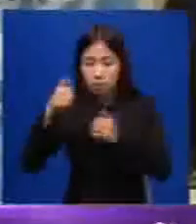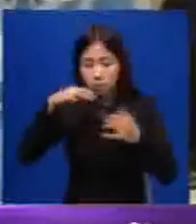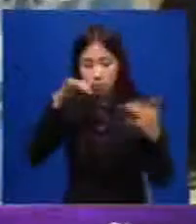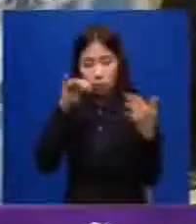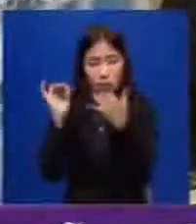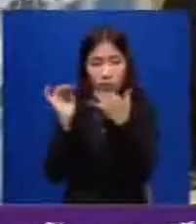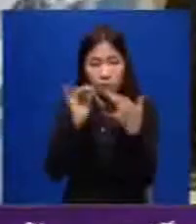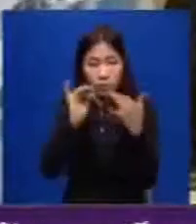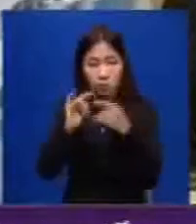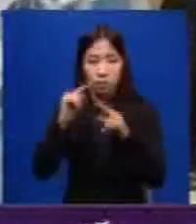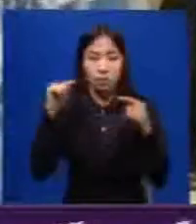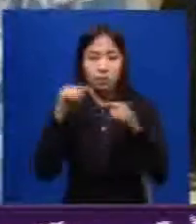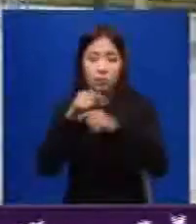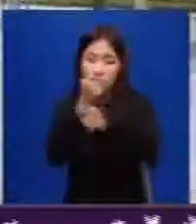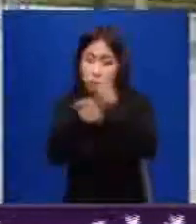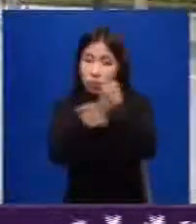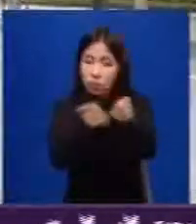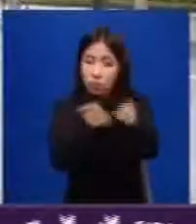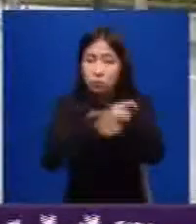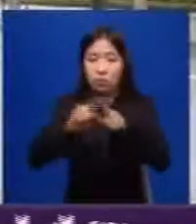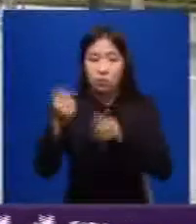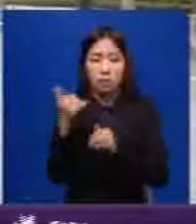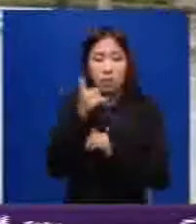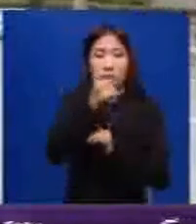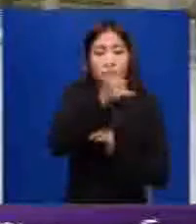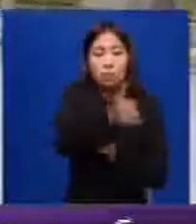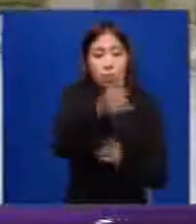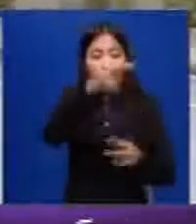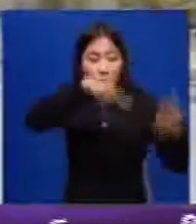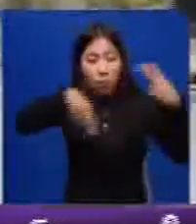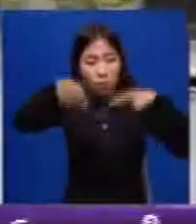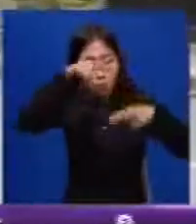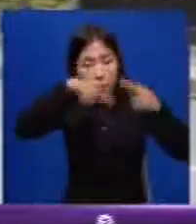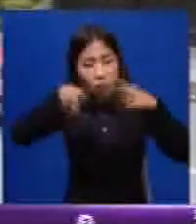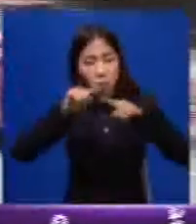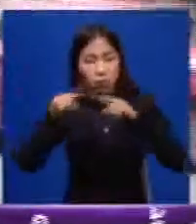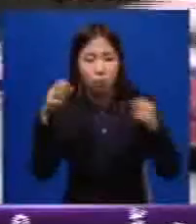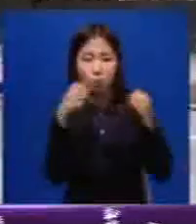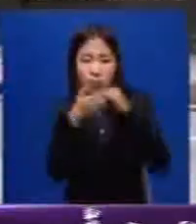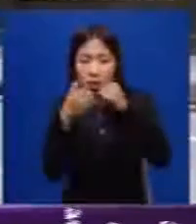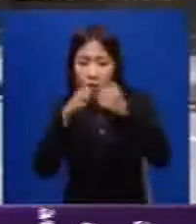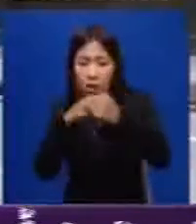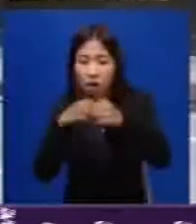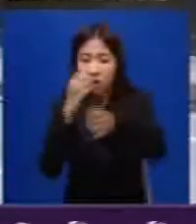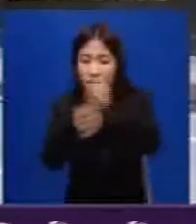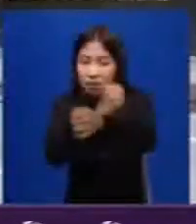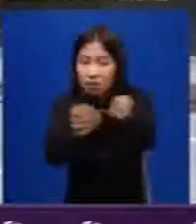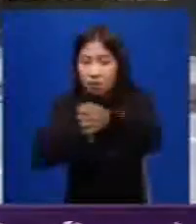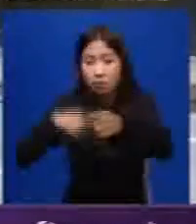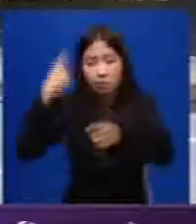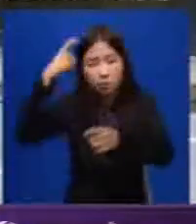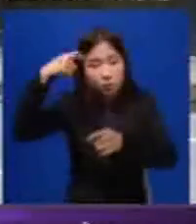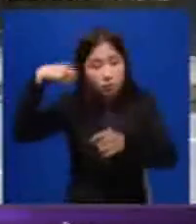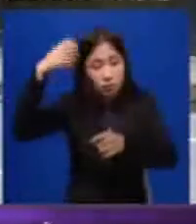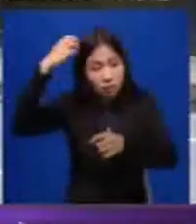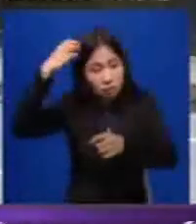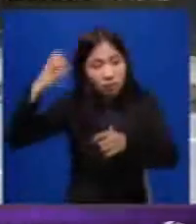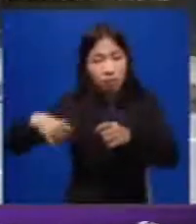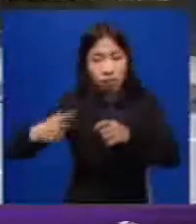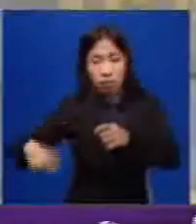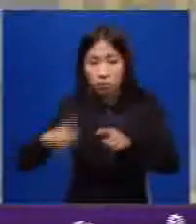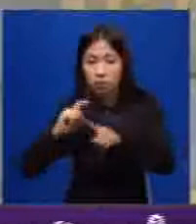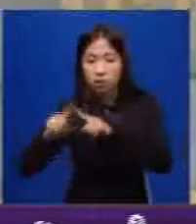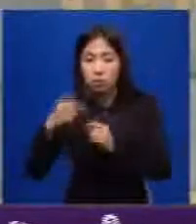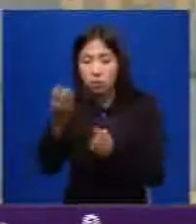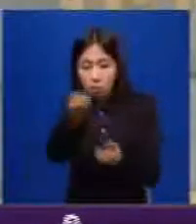งานการจัดการปัญหาแรงงานต่างด้าวลงพื้นที่นะคะไปตรวจสอบพื้นที่ที่มีปัญหาแรงงานต่างด้าวในจังหวัดสมุทรสาครเพื่อรับทรา